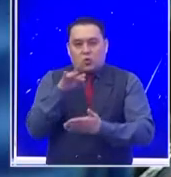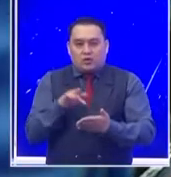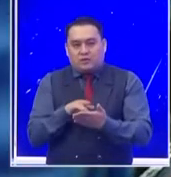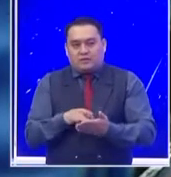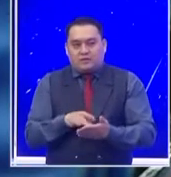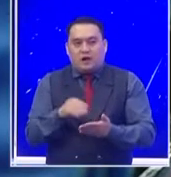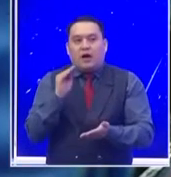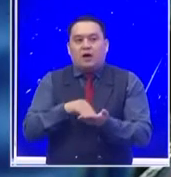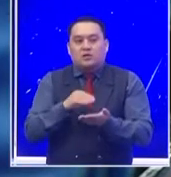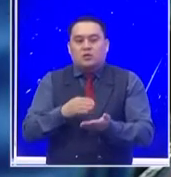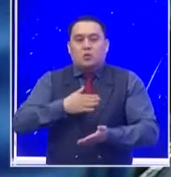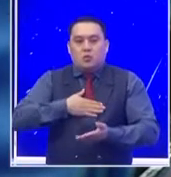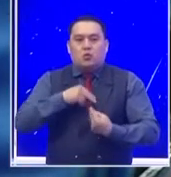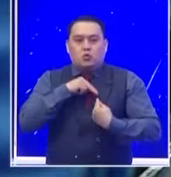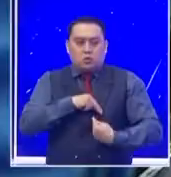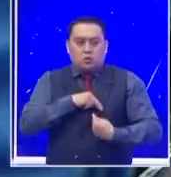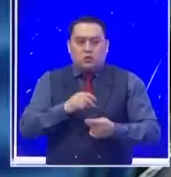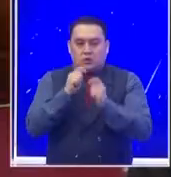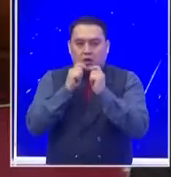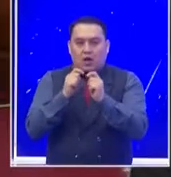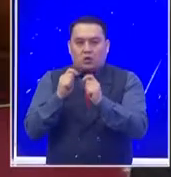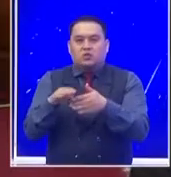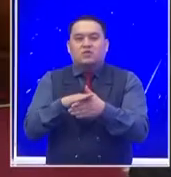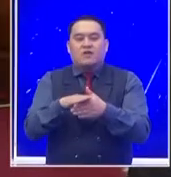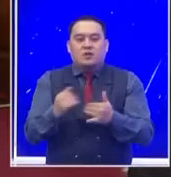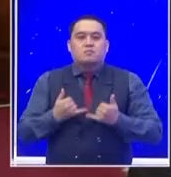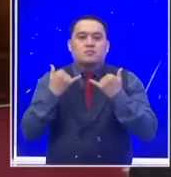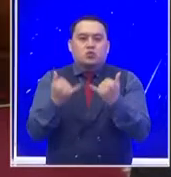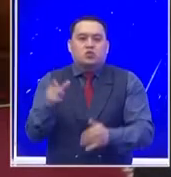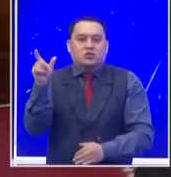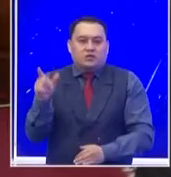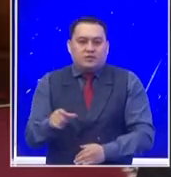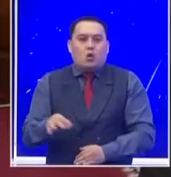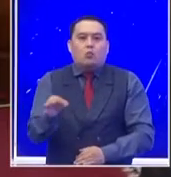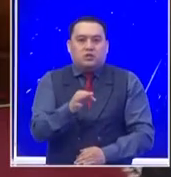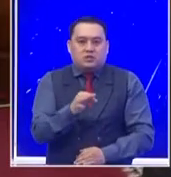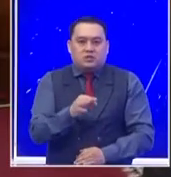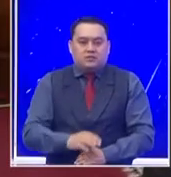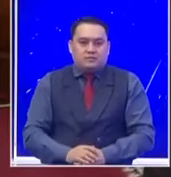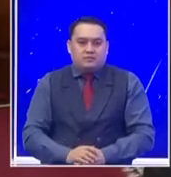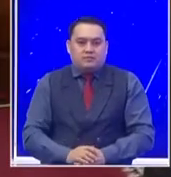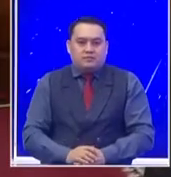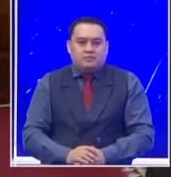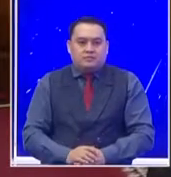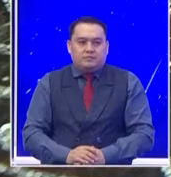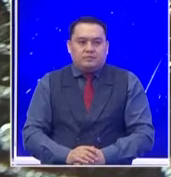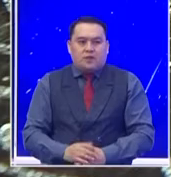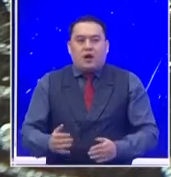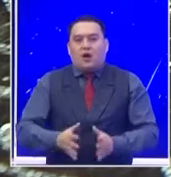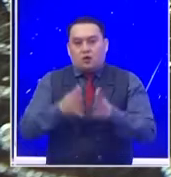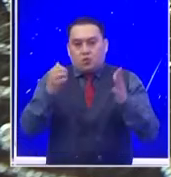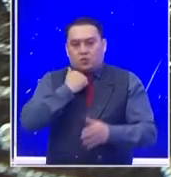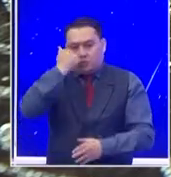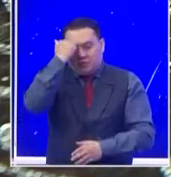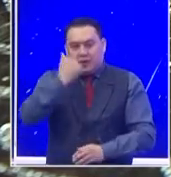оценили мой труд наградили званием почетный гражданин области огромное спасибо